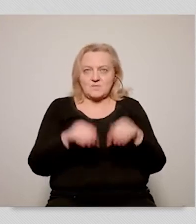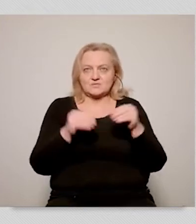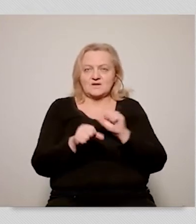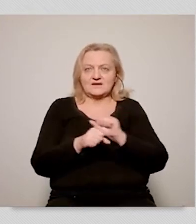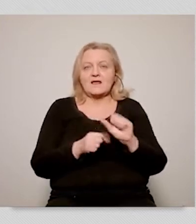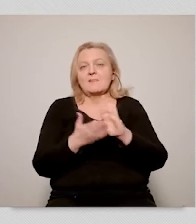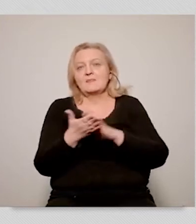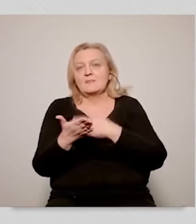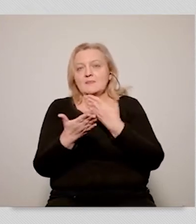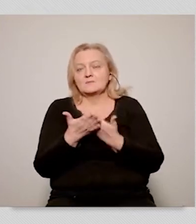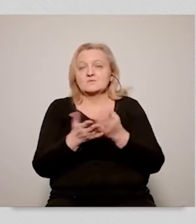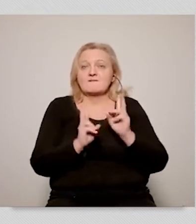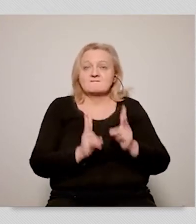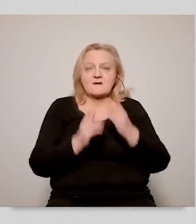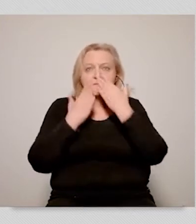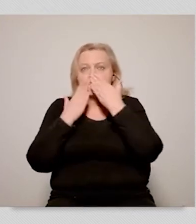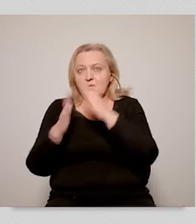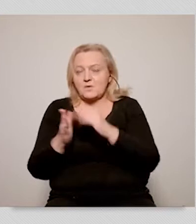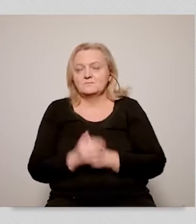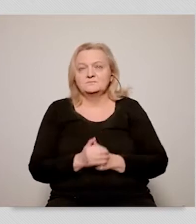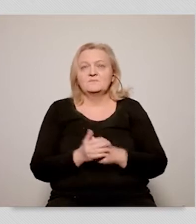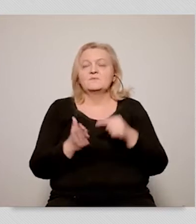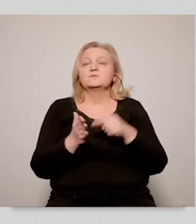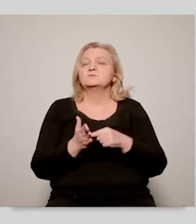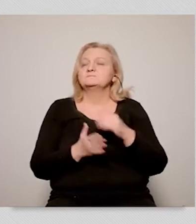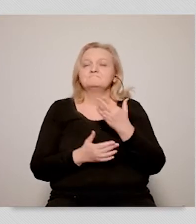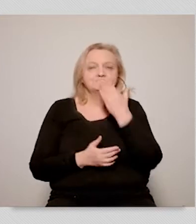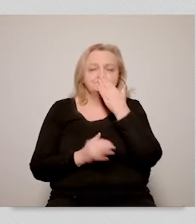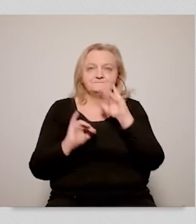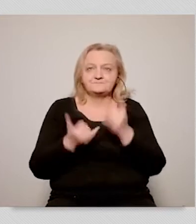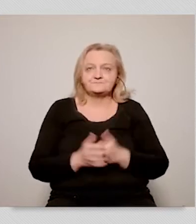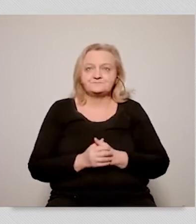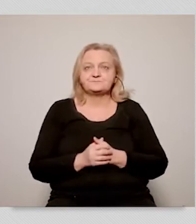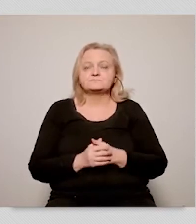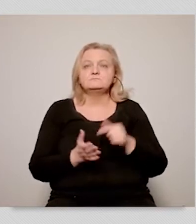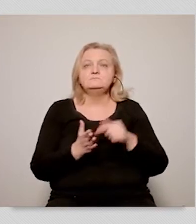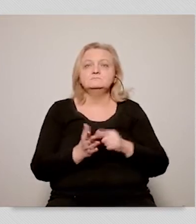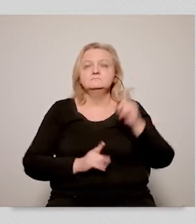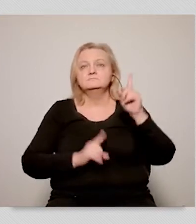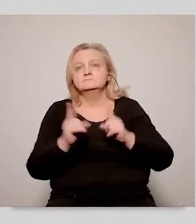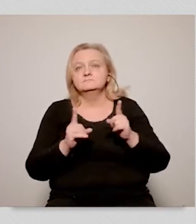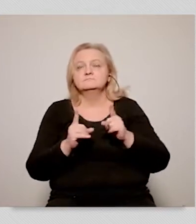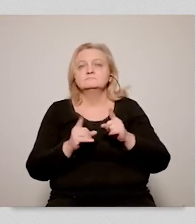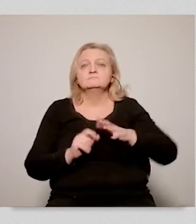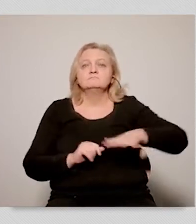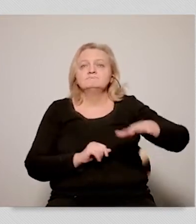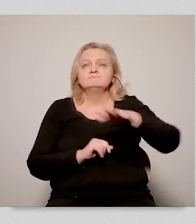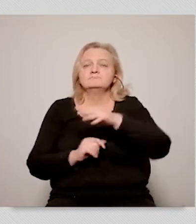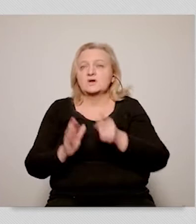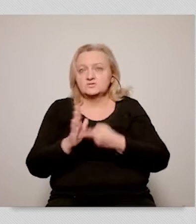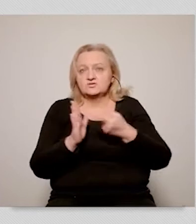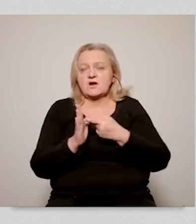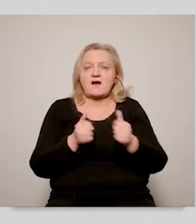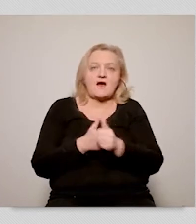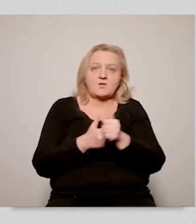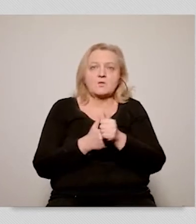ale na przykład jej konkretną ilustracją to jest występujący czasami w kręgach, czy dosyć częstym jako